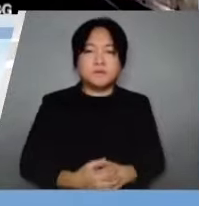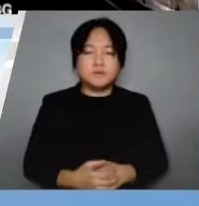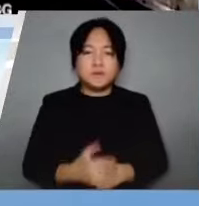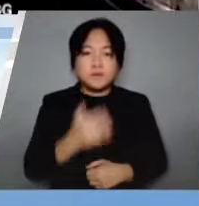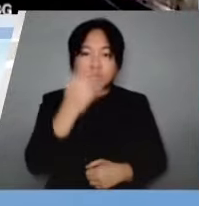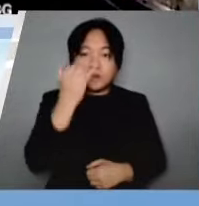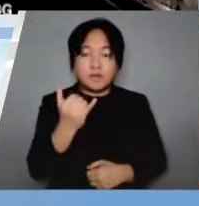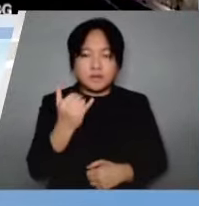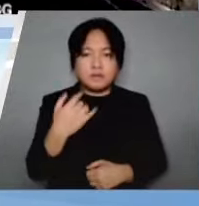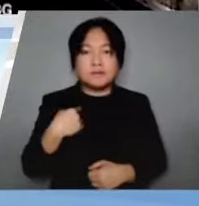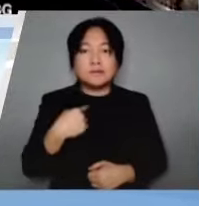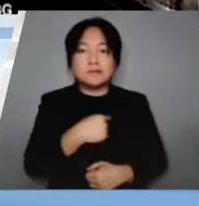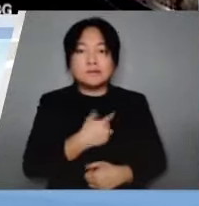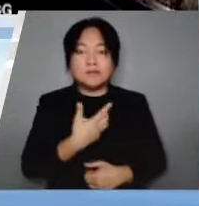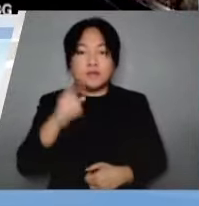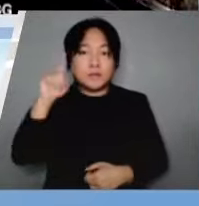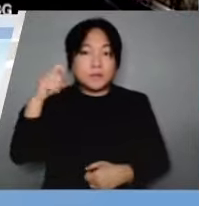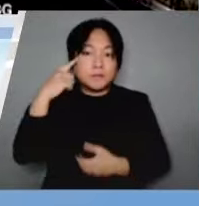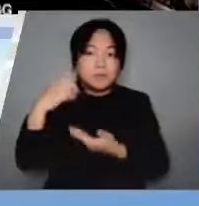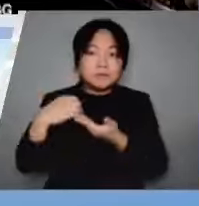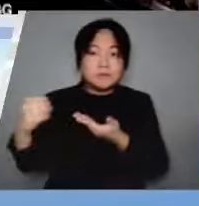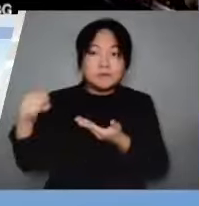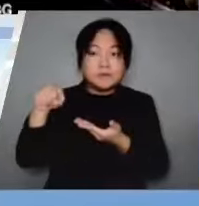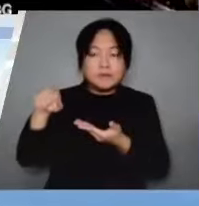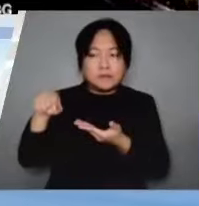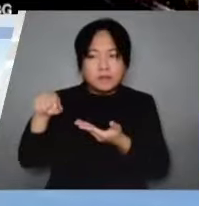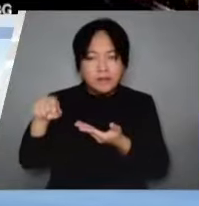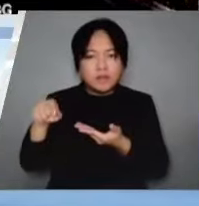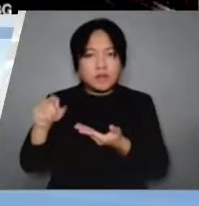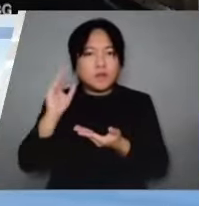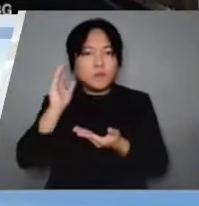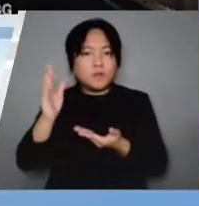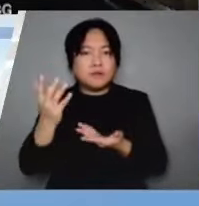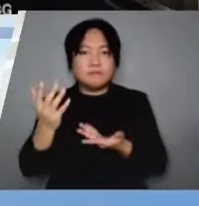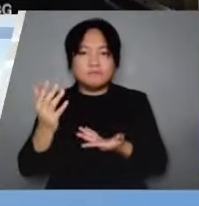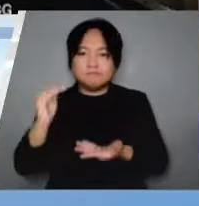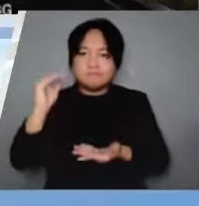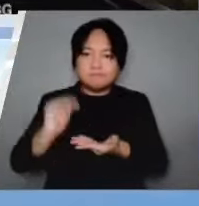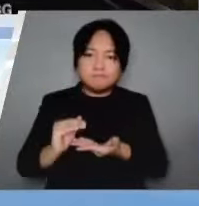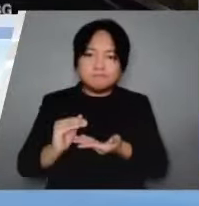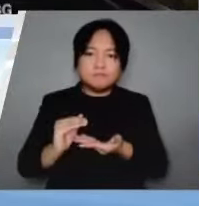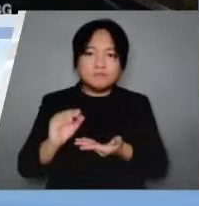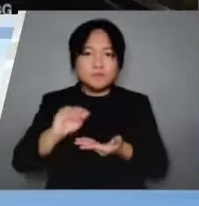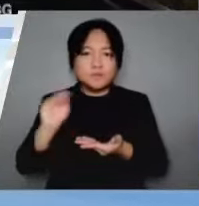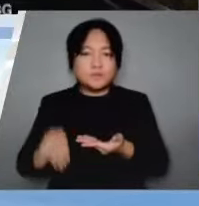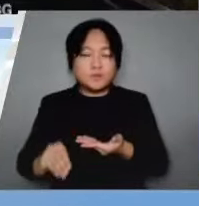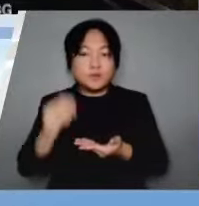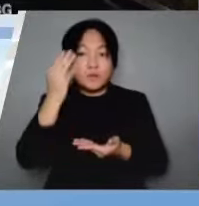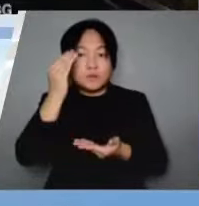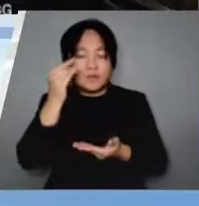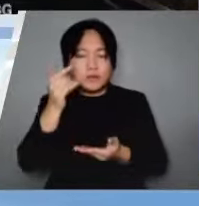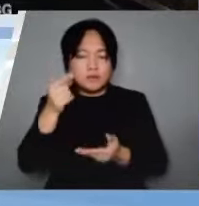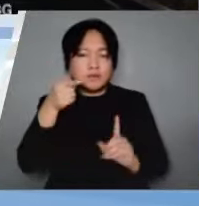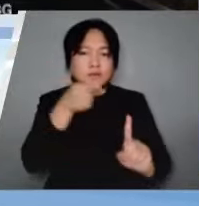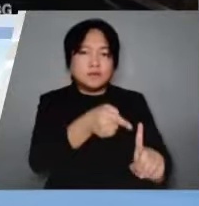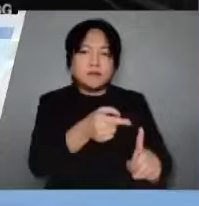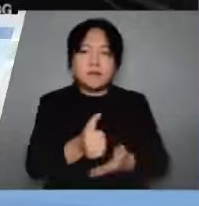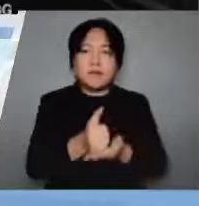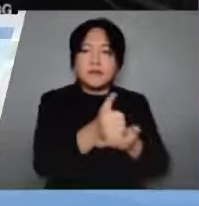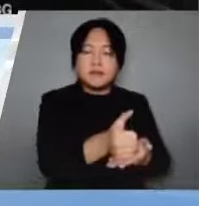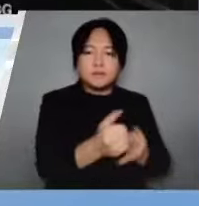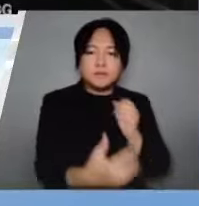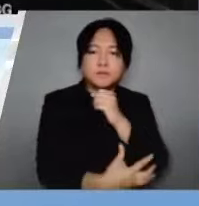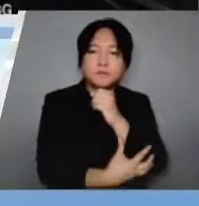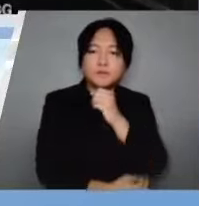reduction with direct subsidies to the poor and vulnerable. Kapag binabaan ang taripa sa imported